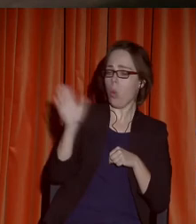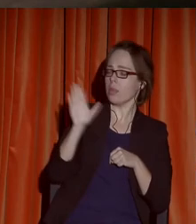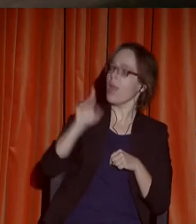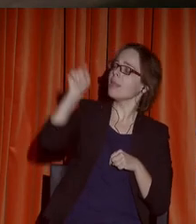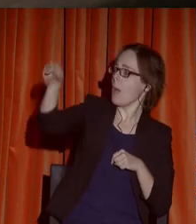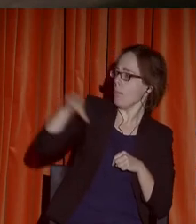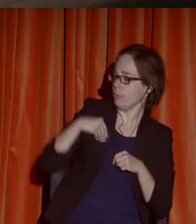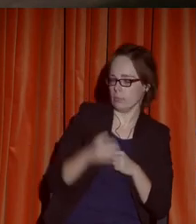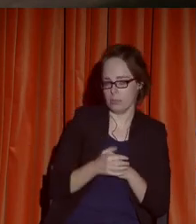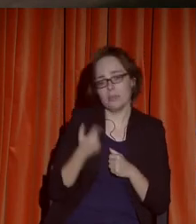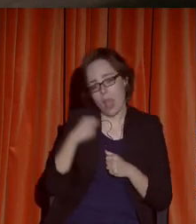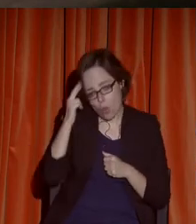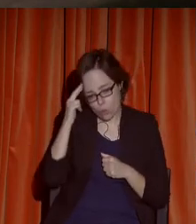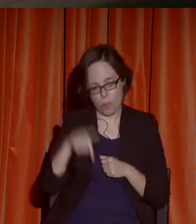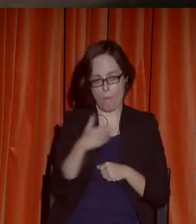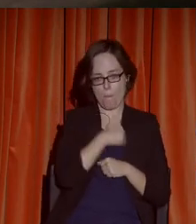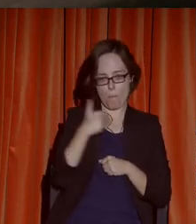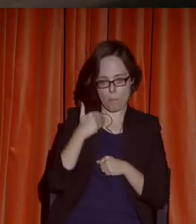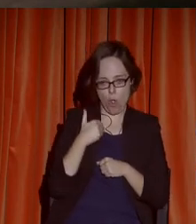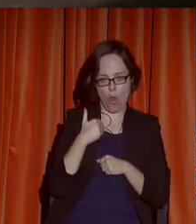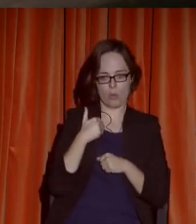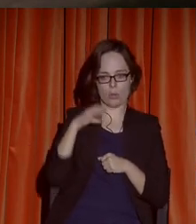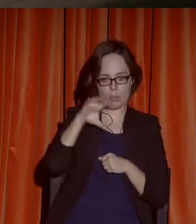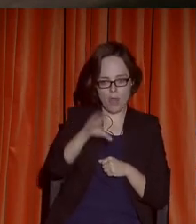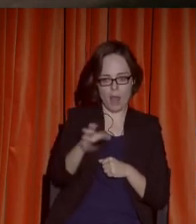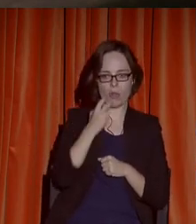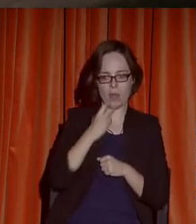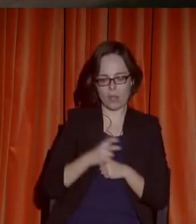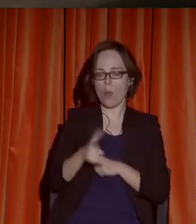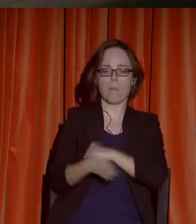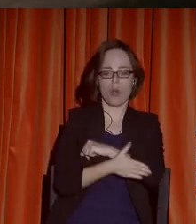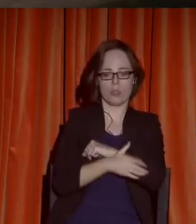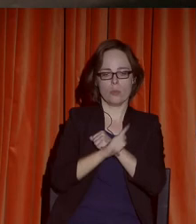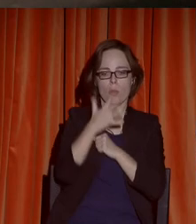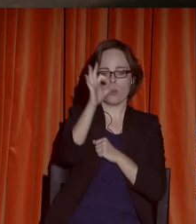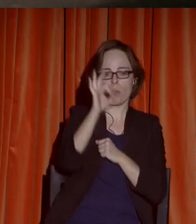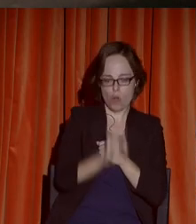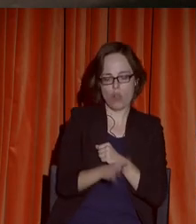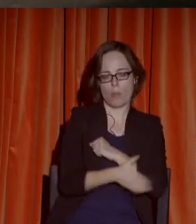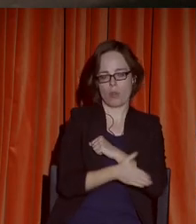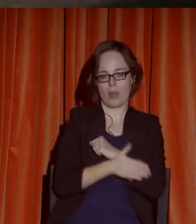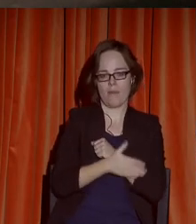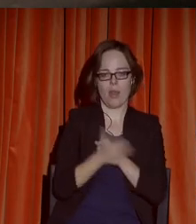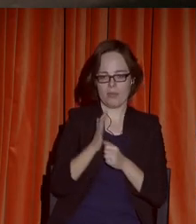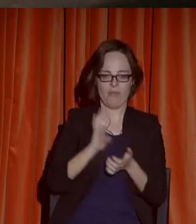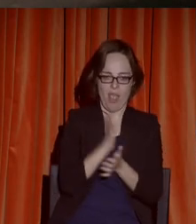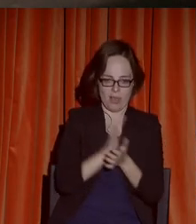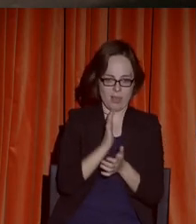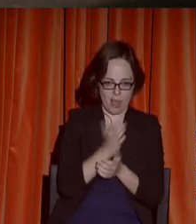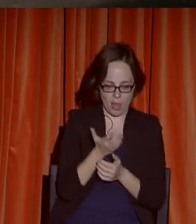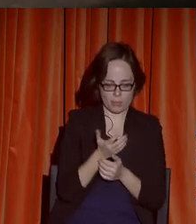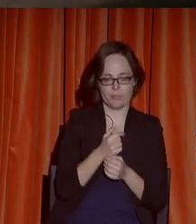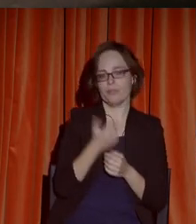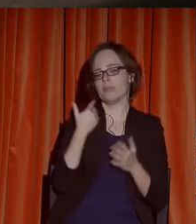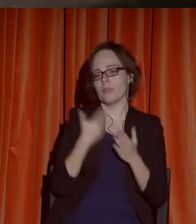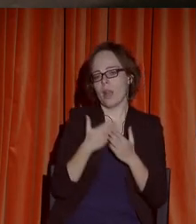że polska energetyka opiera się w ponad 75% na węglu, więc ta dekarbonizacja, która stała się dla